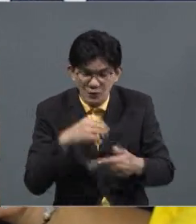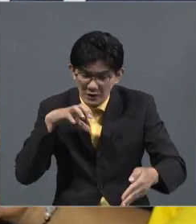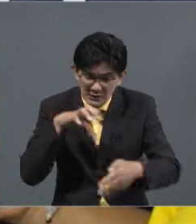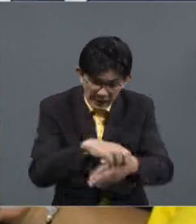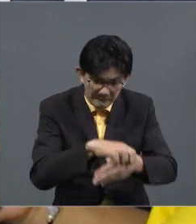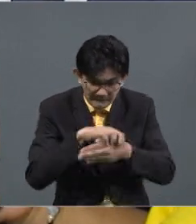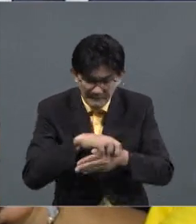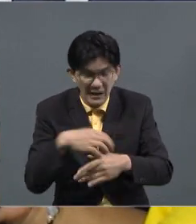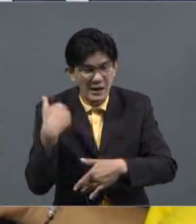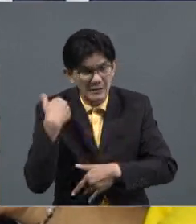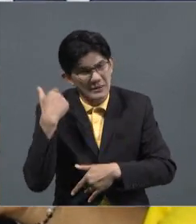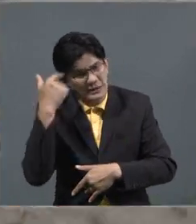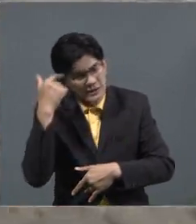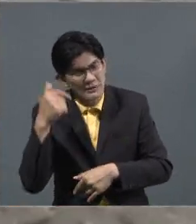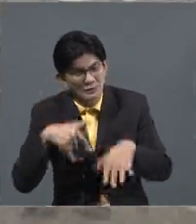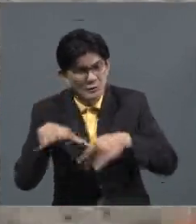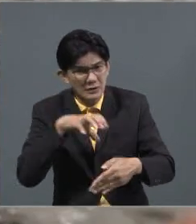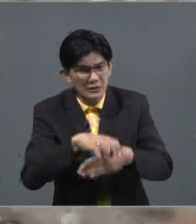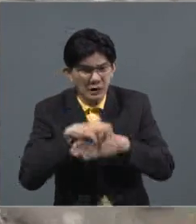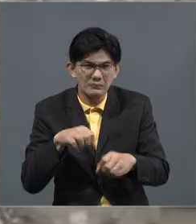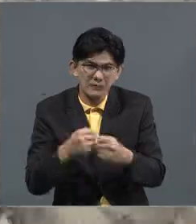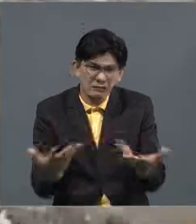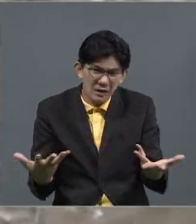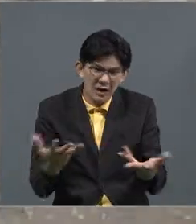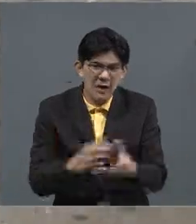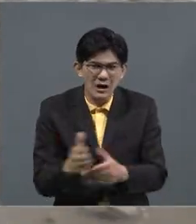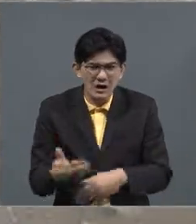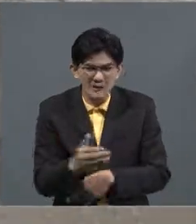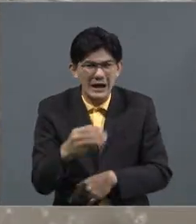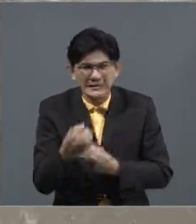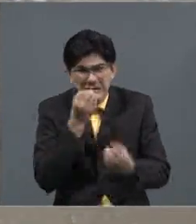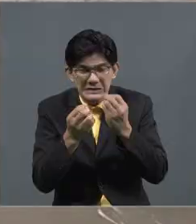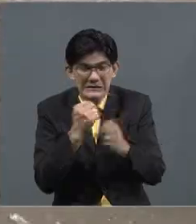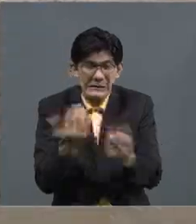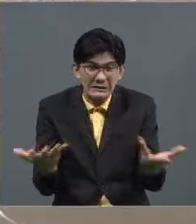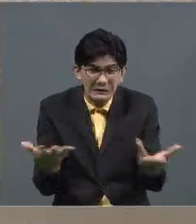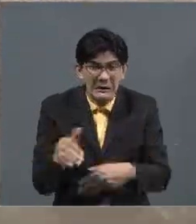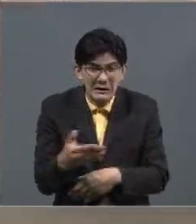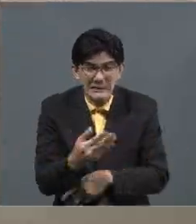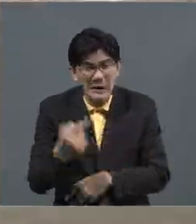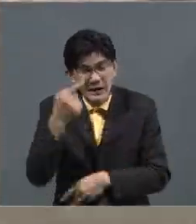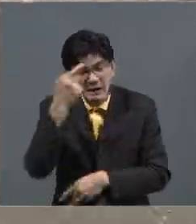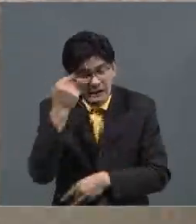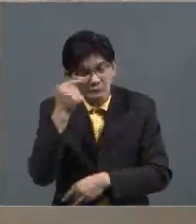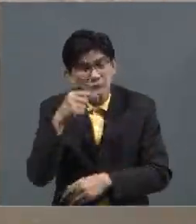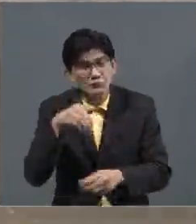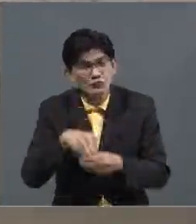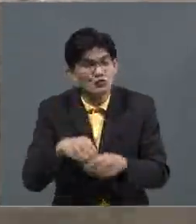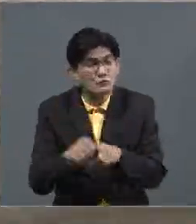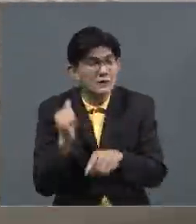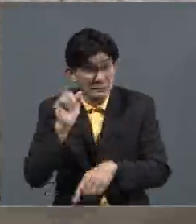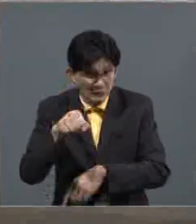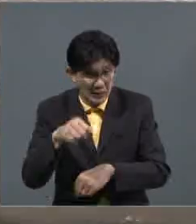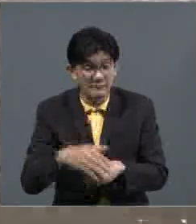คางดำจะกลายเป็นประชาชนจับขึ้นมาแล้วมันกลายเป็นจับแต่ปลากระพงไปกินเท่ากับปลาคางดำก็ยังอยู่เหมือนเดิมหรือเปล่านะรวมไป